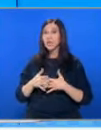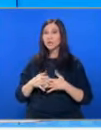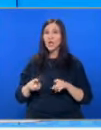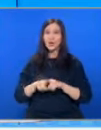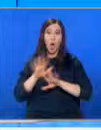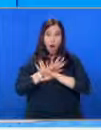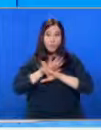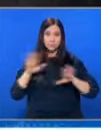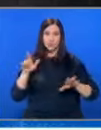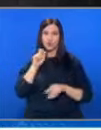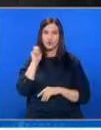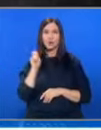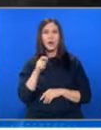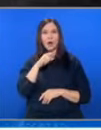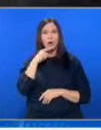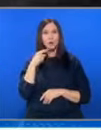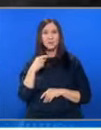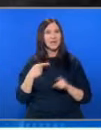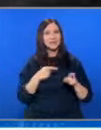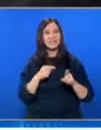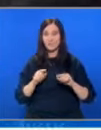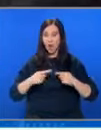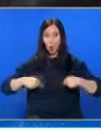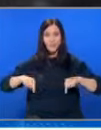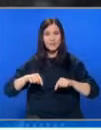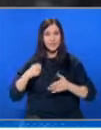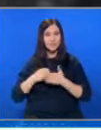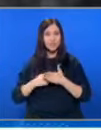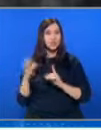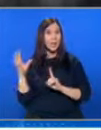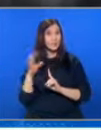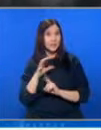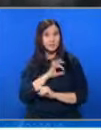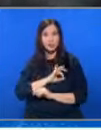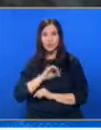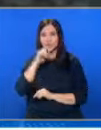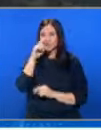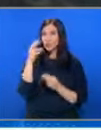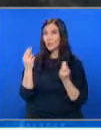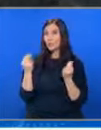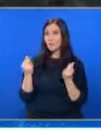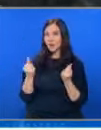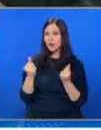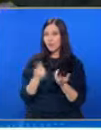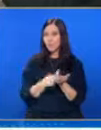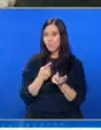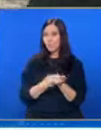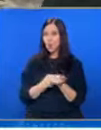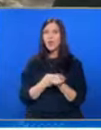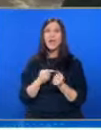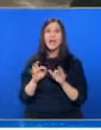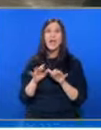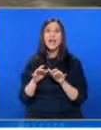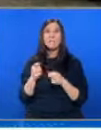като абсурд от Украина. Руският следствен комитет твърди, че нападателите са получили значителни суми пари в брой и криптовалута